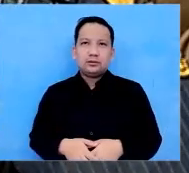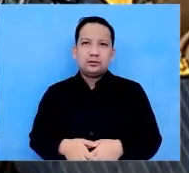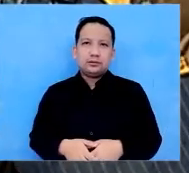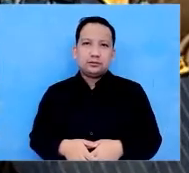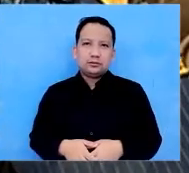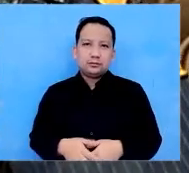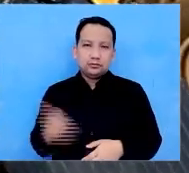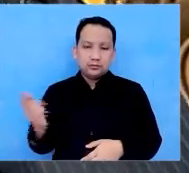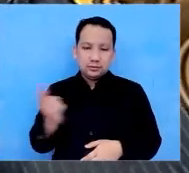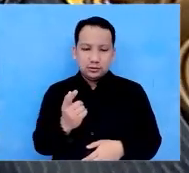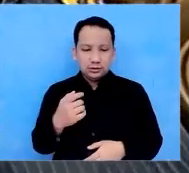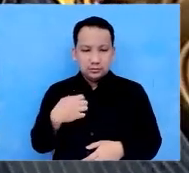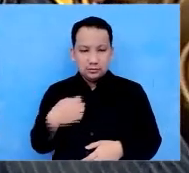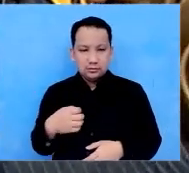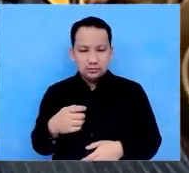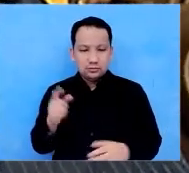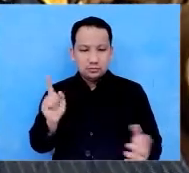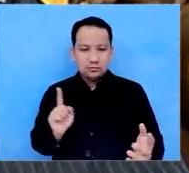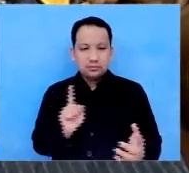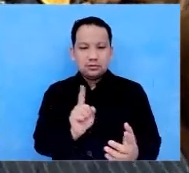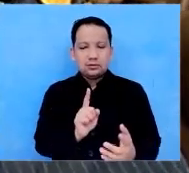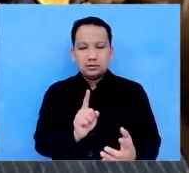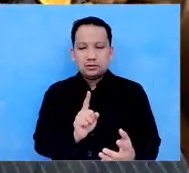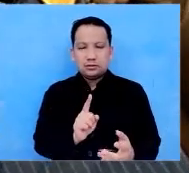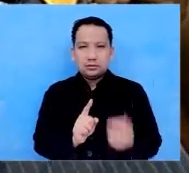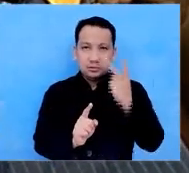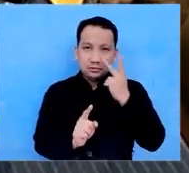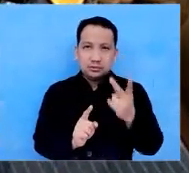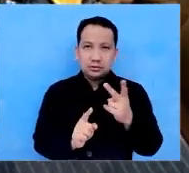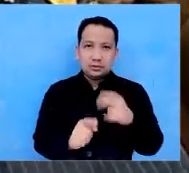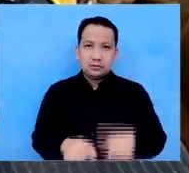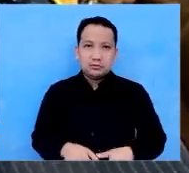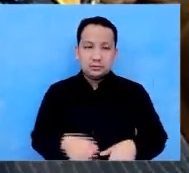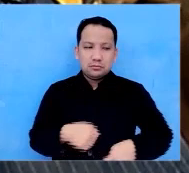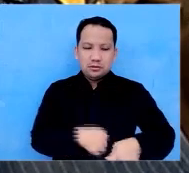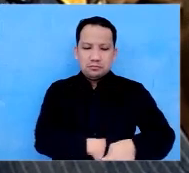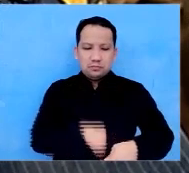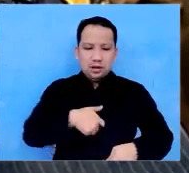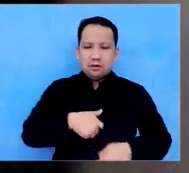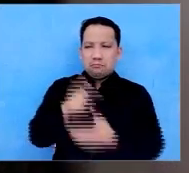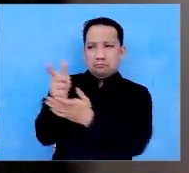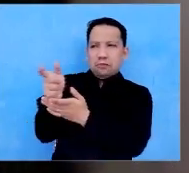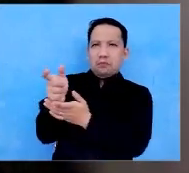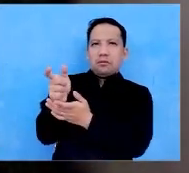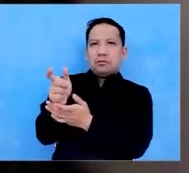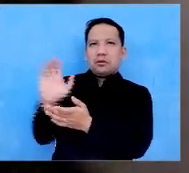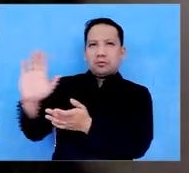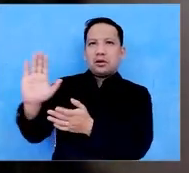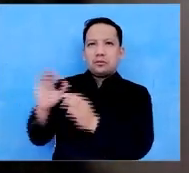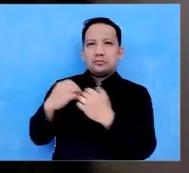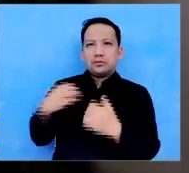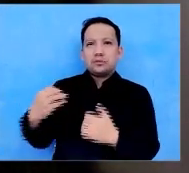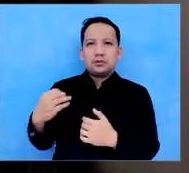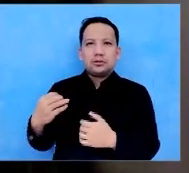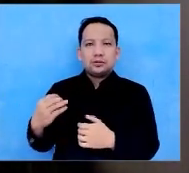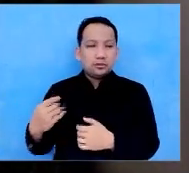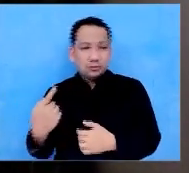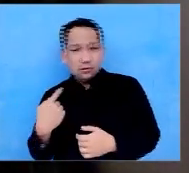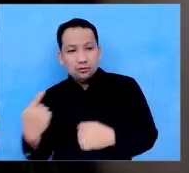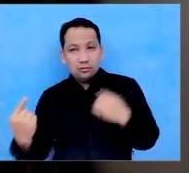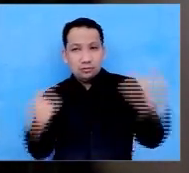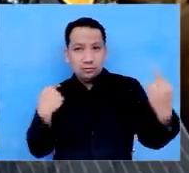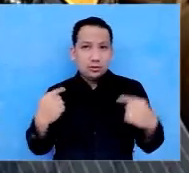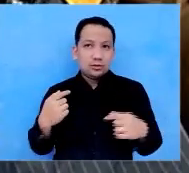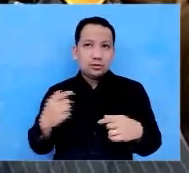ating mga operatiba na palapit sa kanya, ay kagad-agad siyang bumunot at pinaputokan ito ating mga pulis. Buti na lang po at hindi na tinaman ating